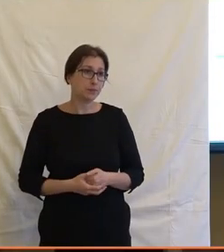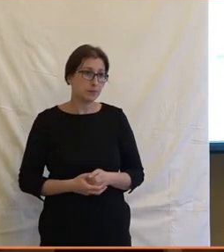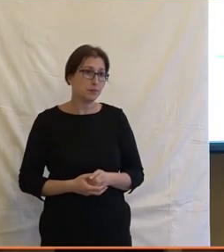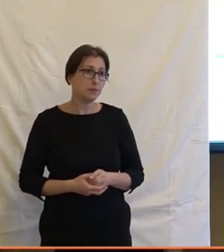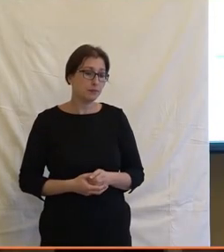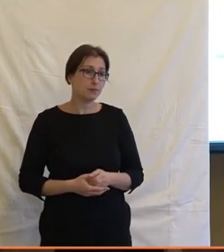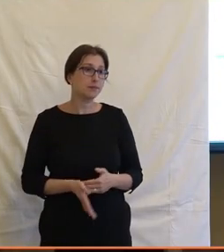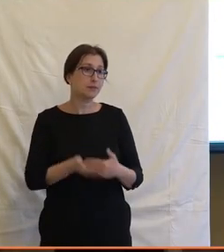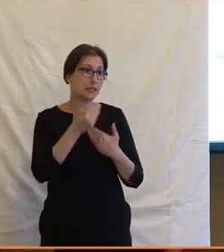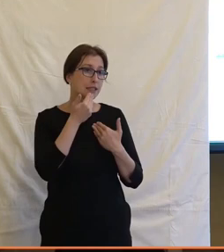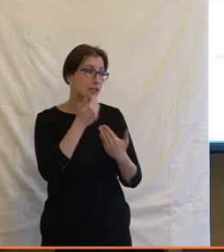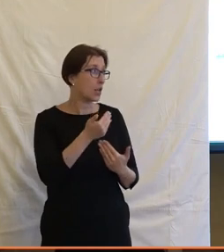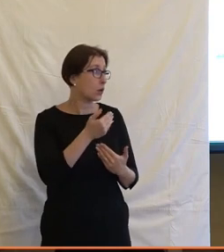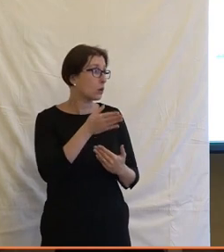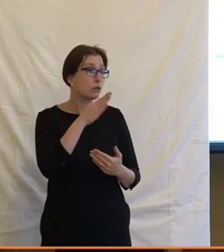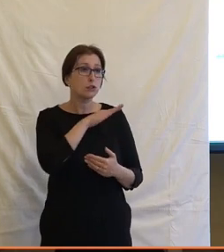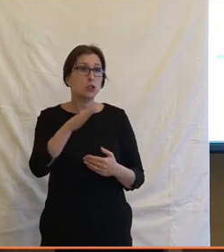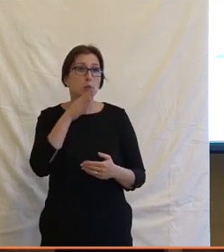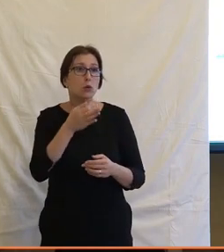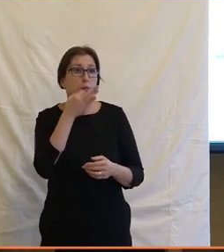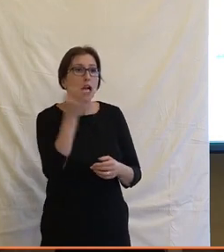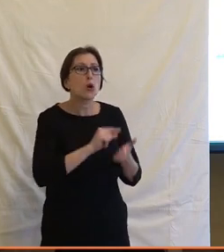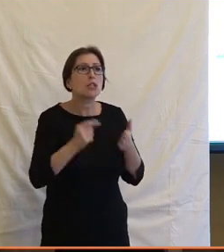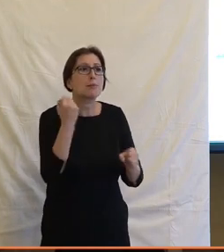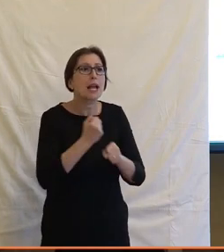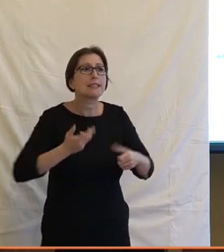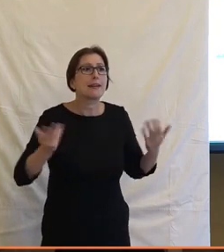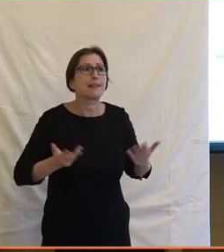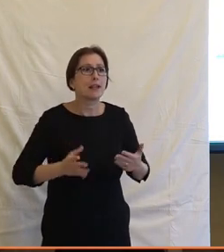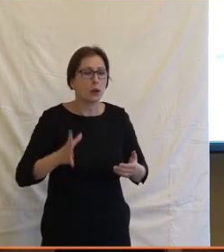Teď se tě, Dito, budou všichni ptát, který to je úřad práce.